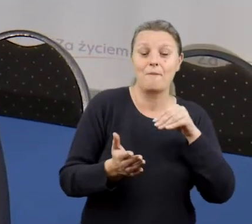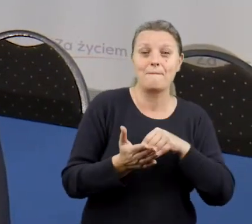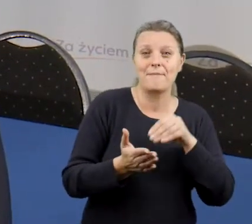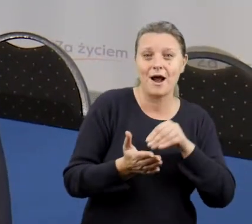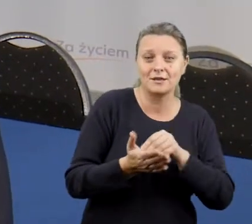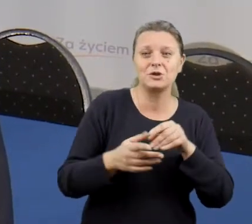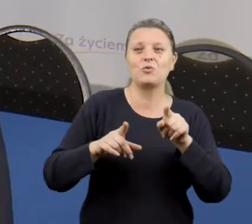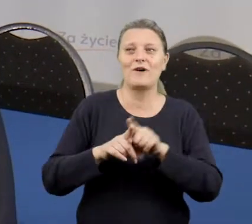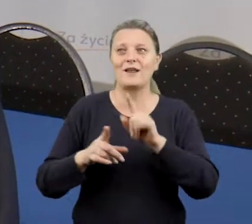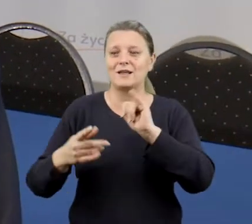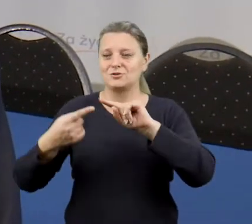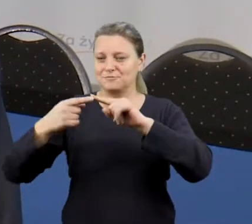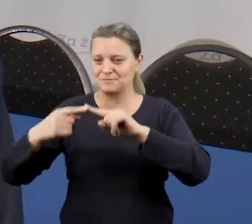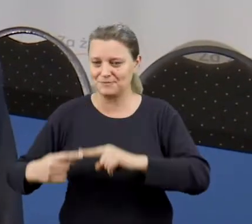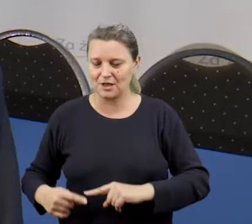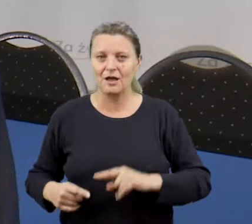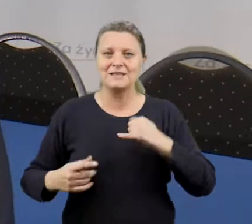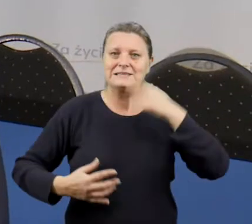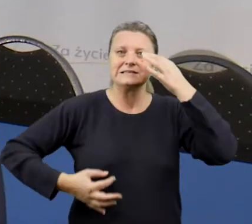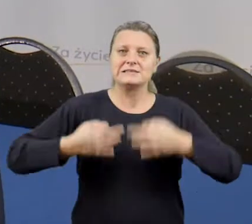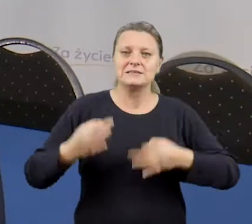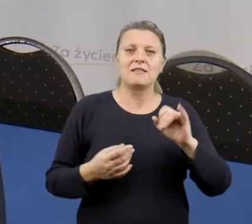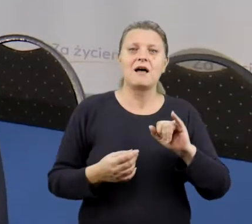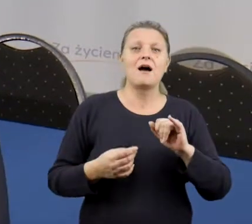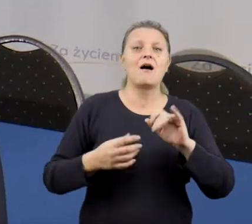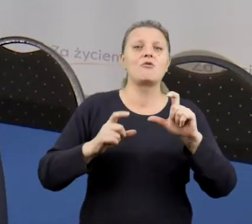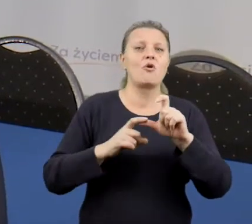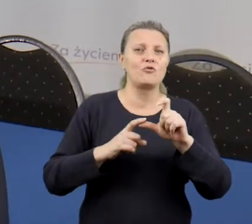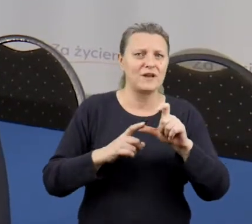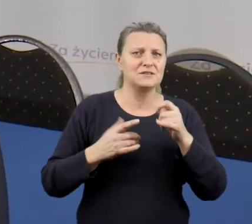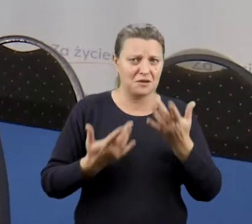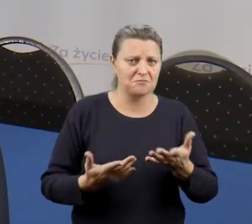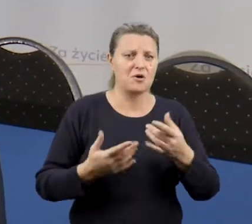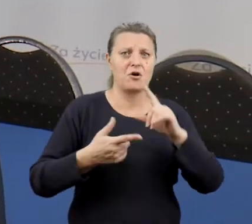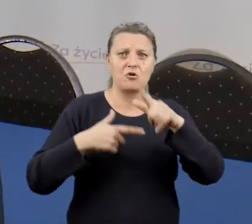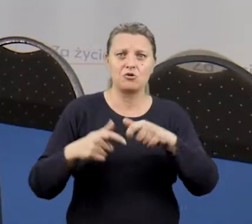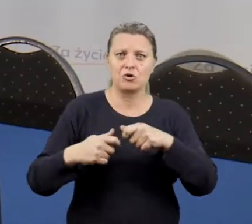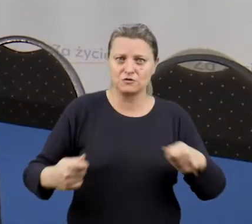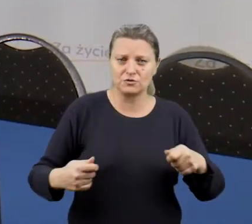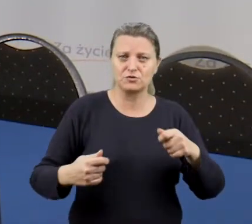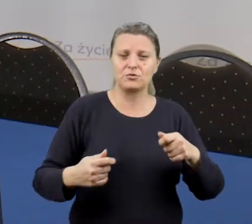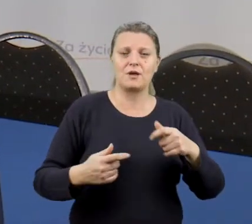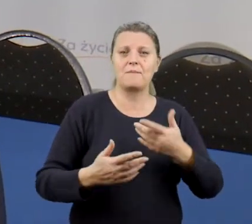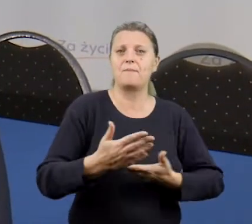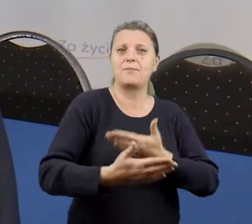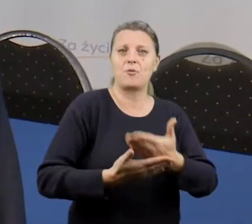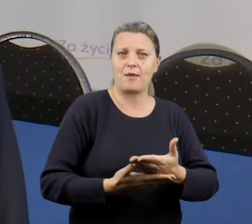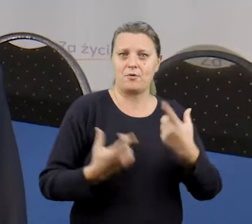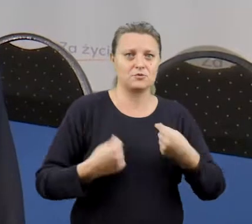refleksji nie tylko praktyków, ale i teoretyków, zastanowili się, na ile konwencja rozwiązuje